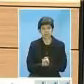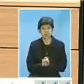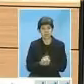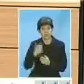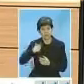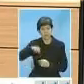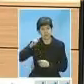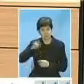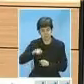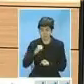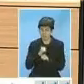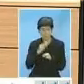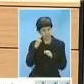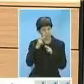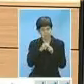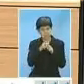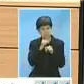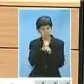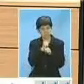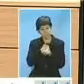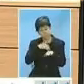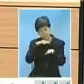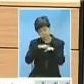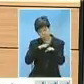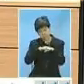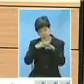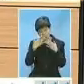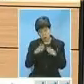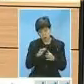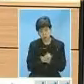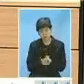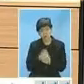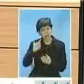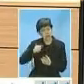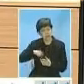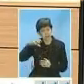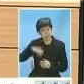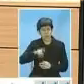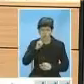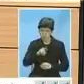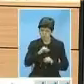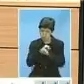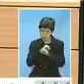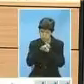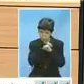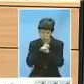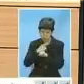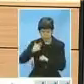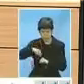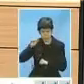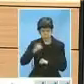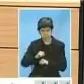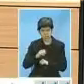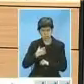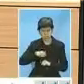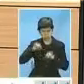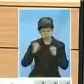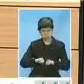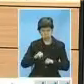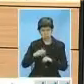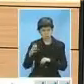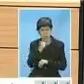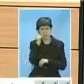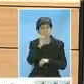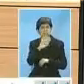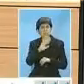การพิวัตรนี่ครับผมทักท้วงหลายครั้งว่าศาลต้องออกมาปกป้องศาลไม่ใช่เป็นตุลาการปฏิวัติครับโ